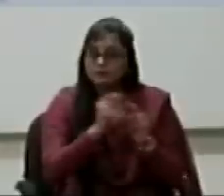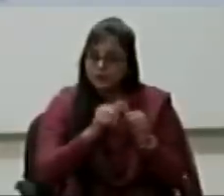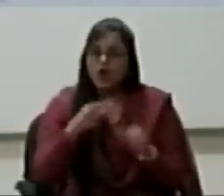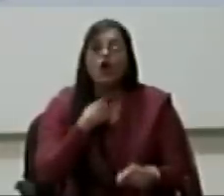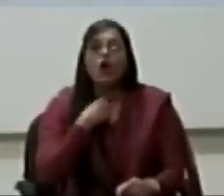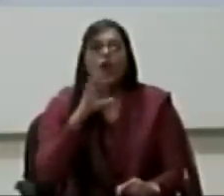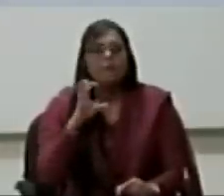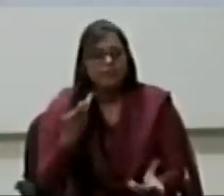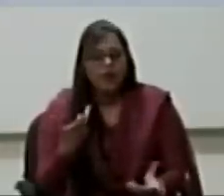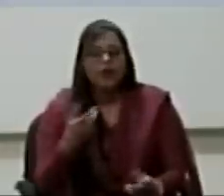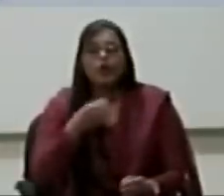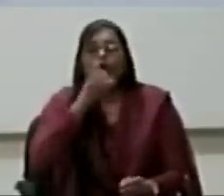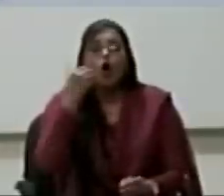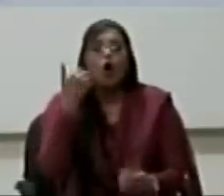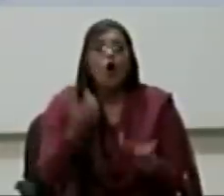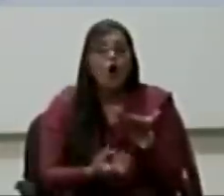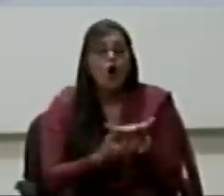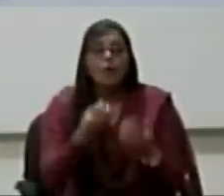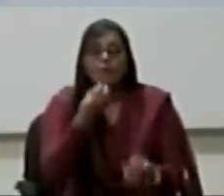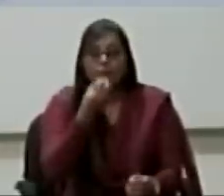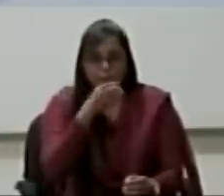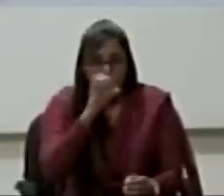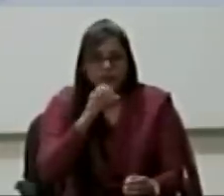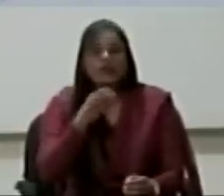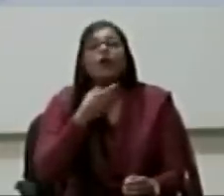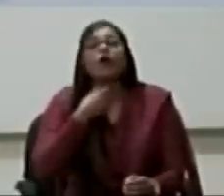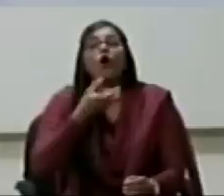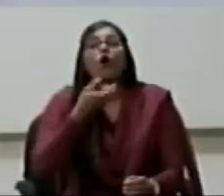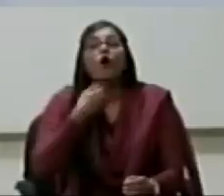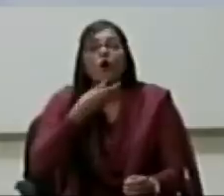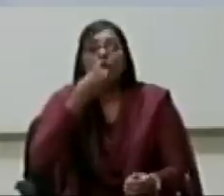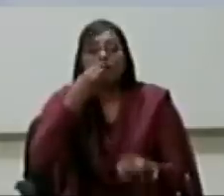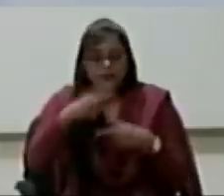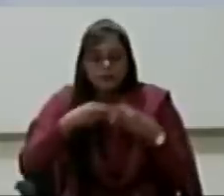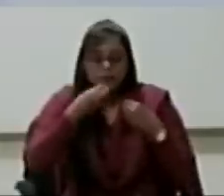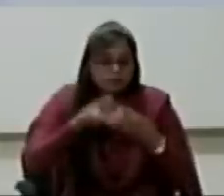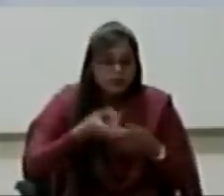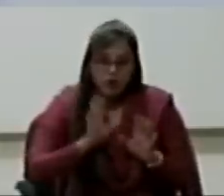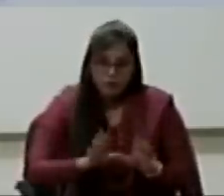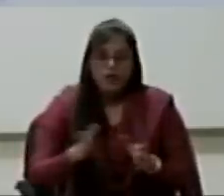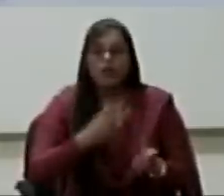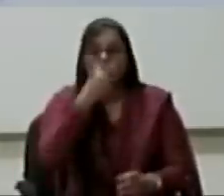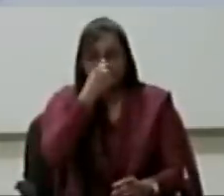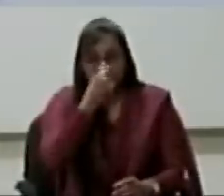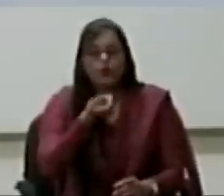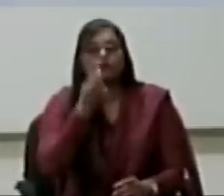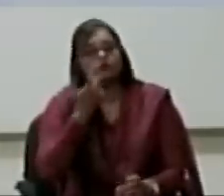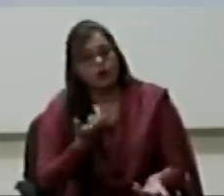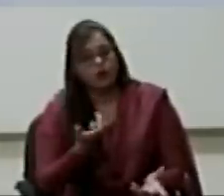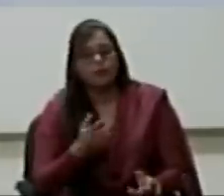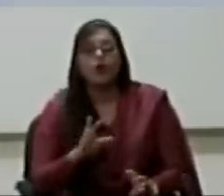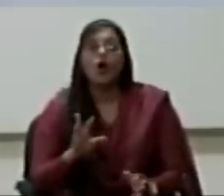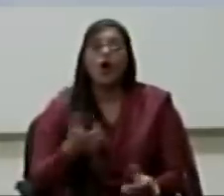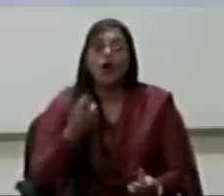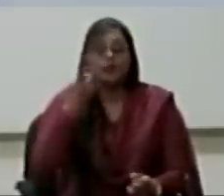কুসুম গরম পানি খাবেন এবং গরম পানি দিয়ে গড়গড়া করবেন এবং তারা সর্দির ওষুধ খেতে পারেন। যদি মনে